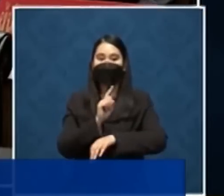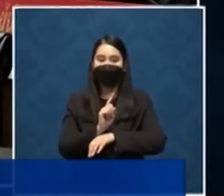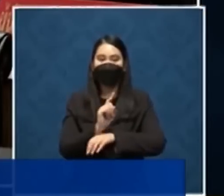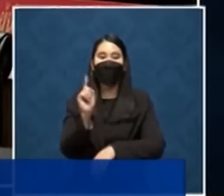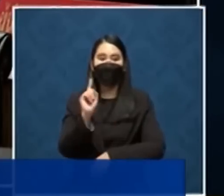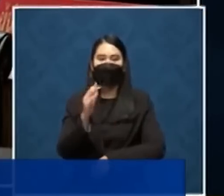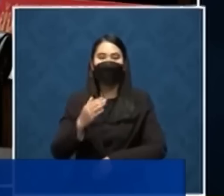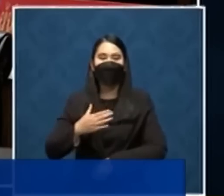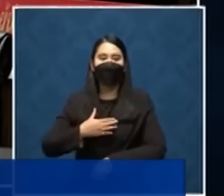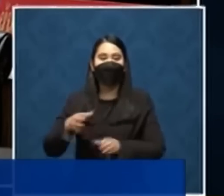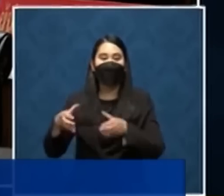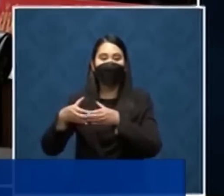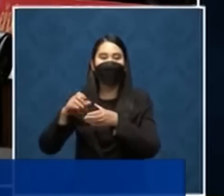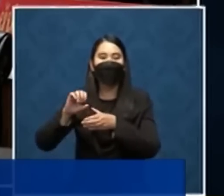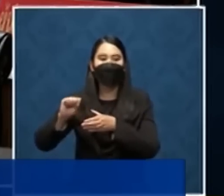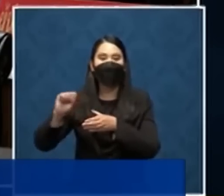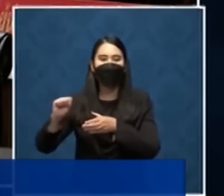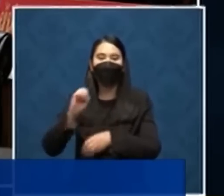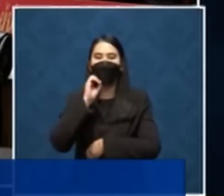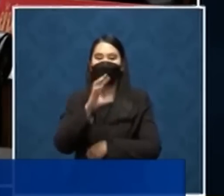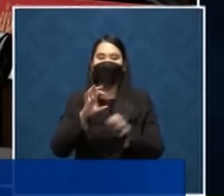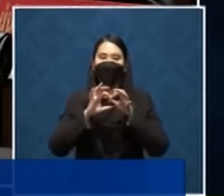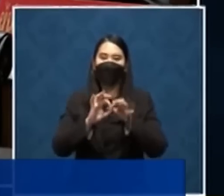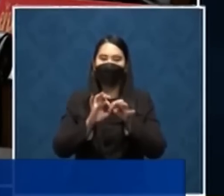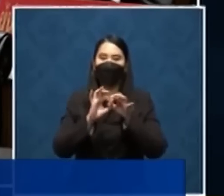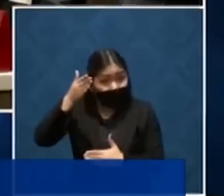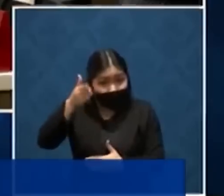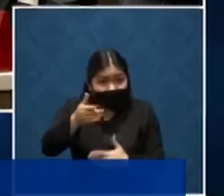ต้องไปต่อเพื่อทุกคนไม่ใช่เพื่อคนคนเดียว